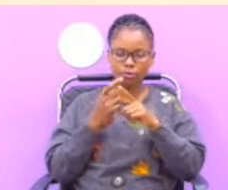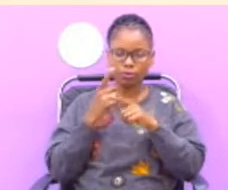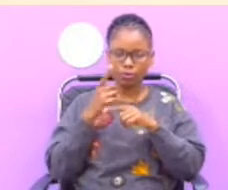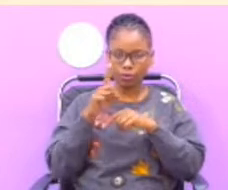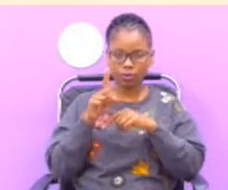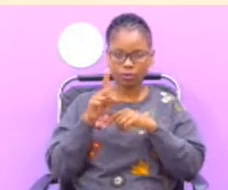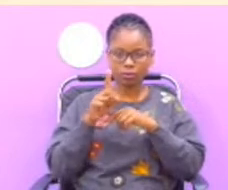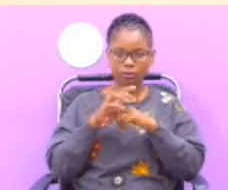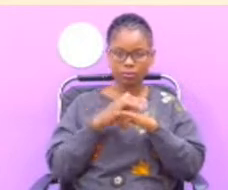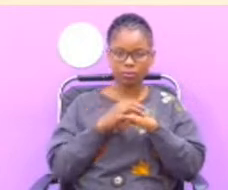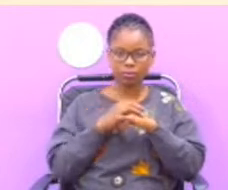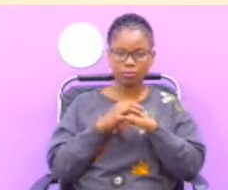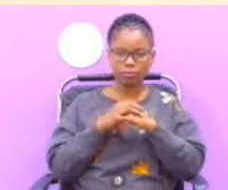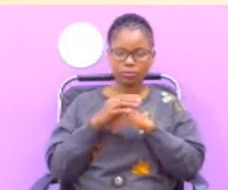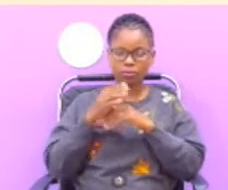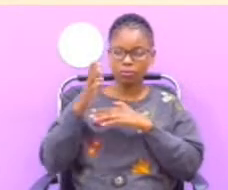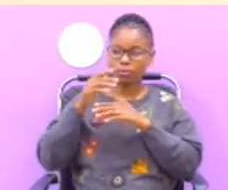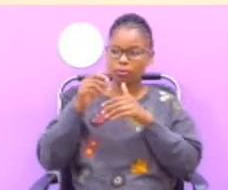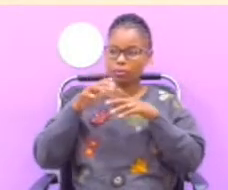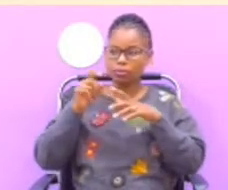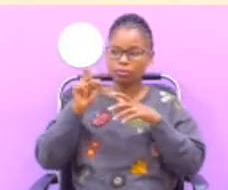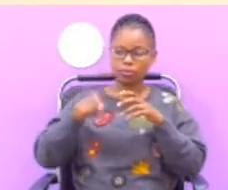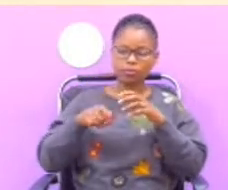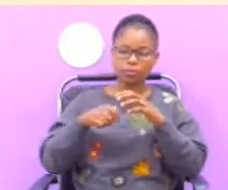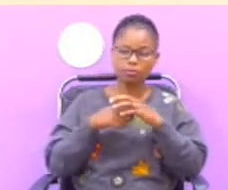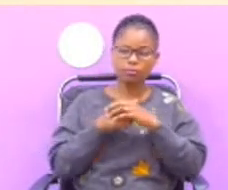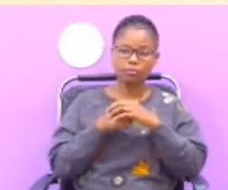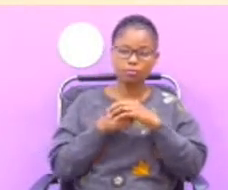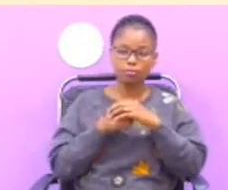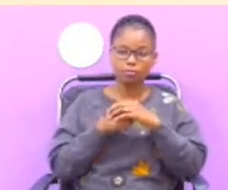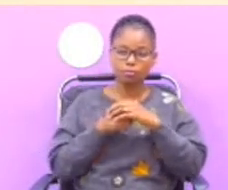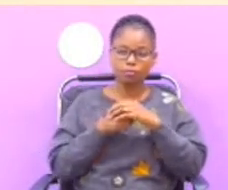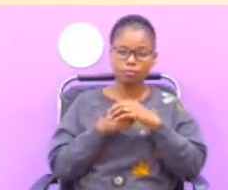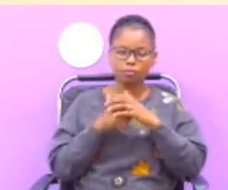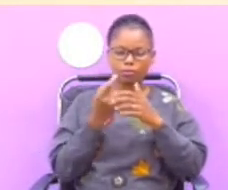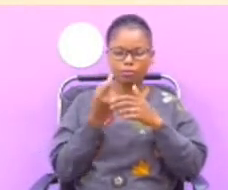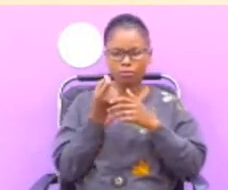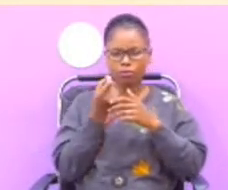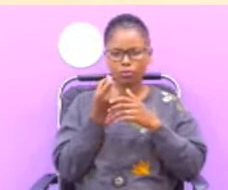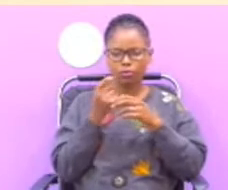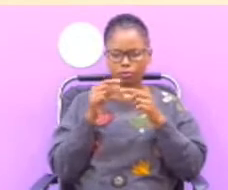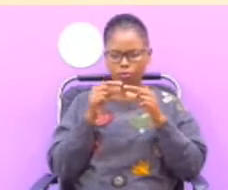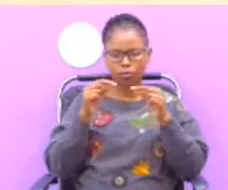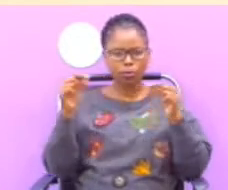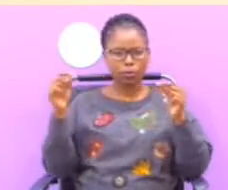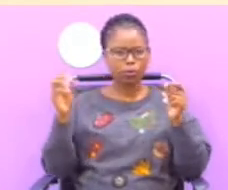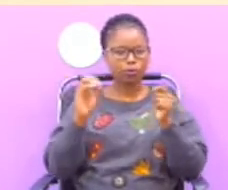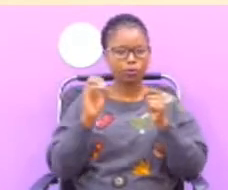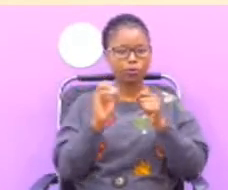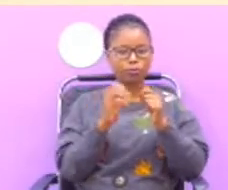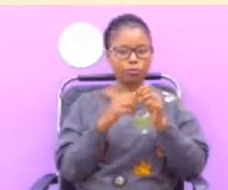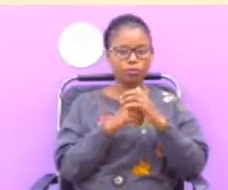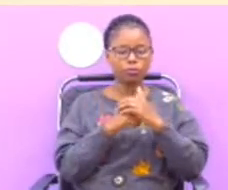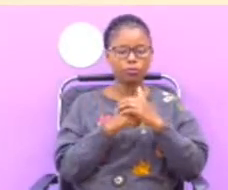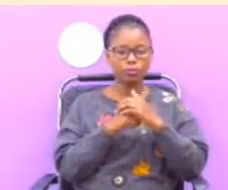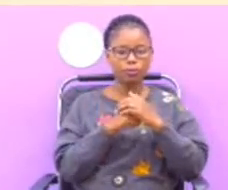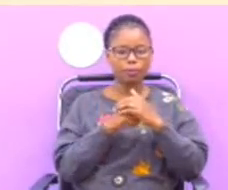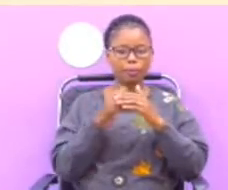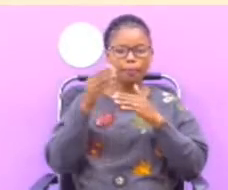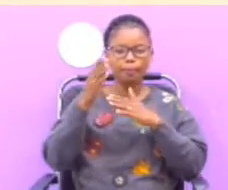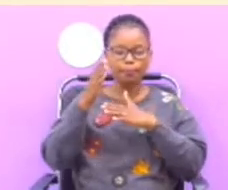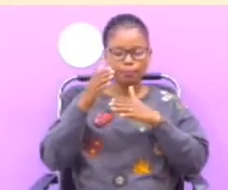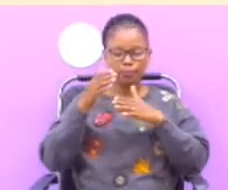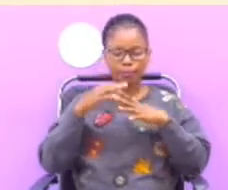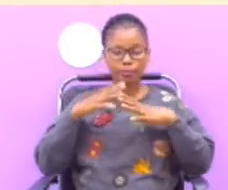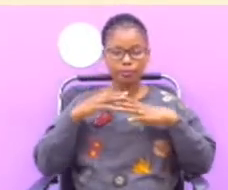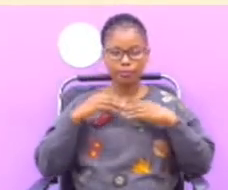na nĩguo Ngai witũ nĩ egũtũteithia na nĩ nyinyio nayo nĩ ti nene ũguo Ngai angĩtwĩtĩkĩrie na tũhotithie